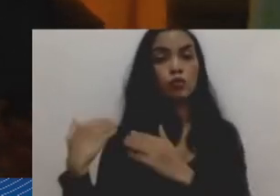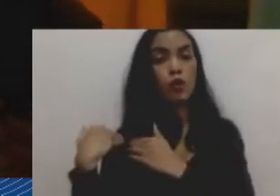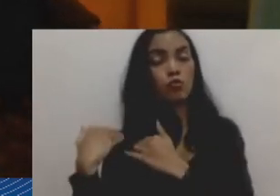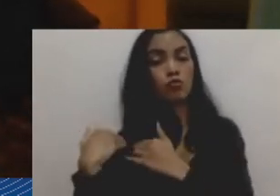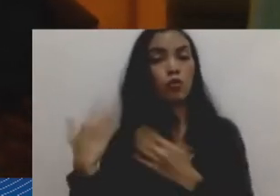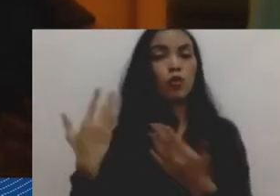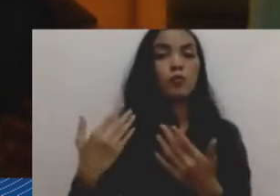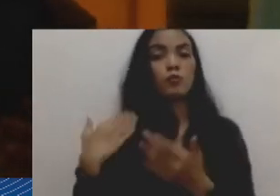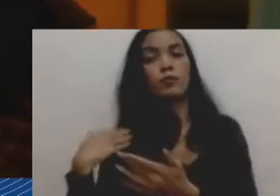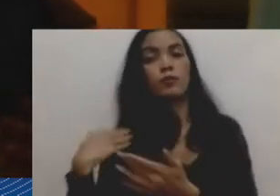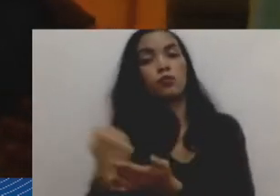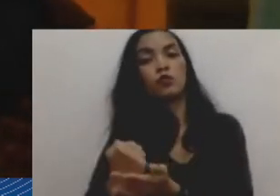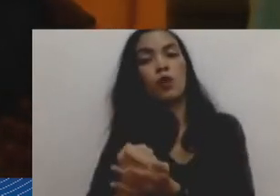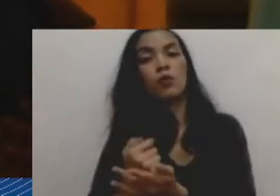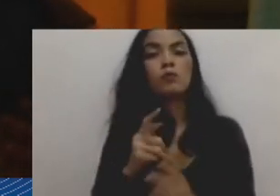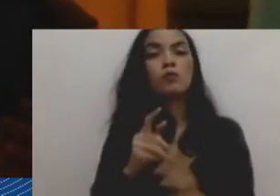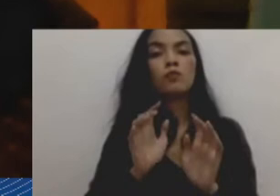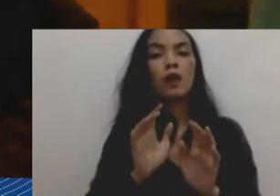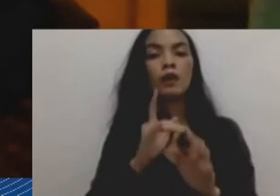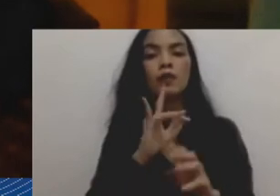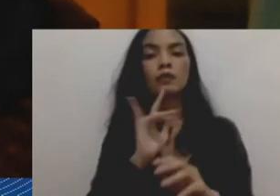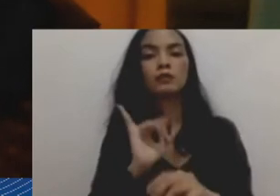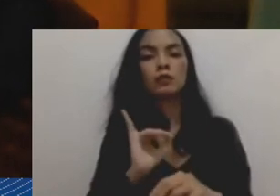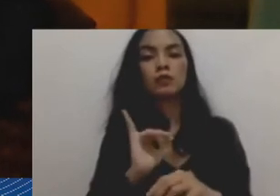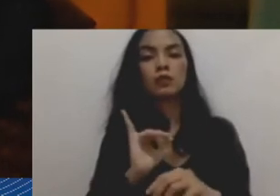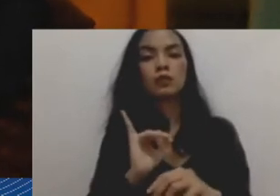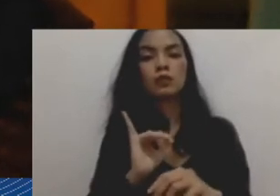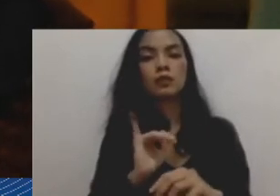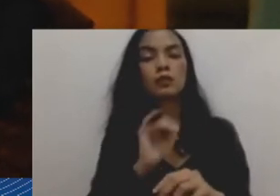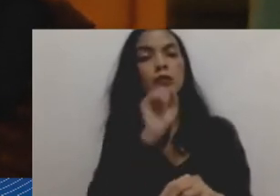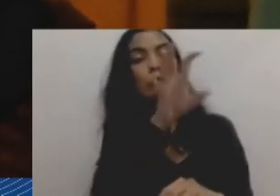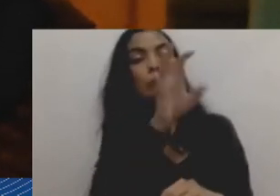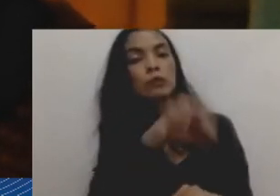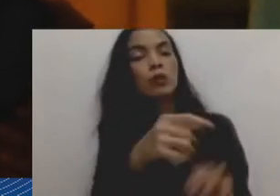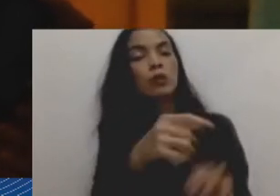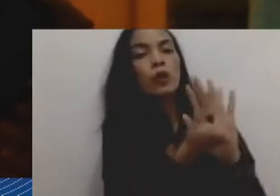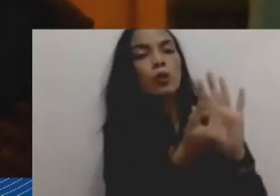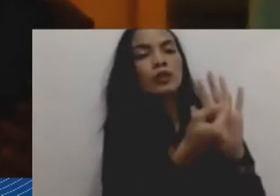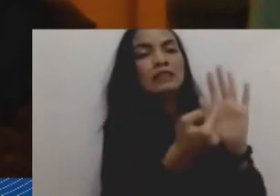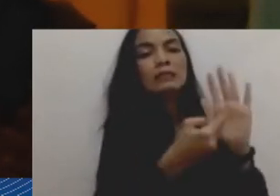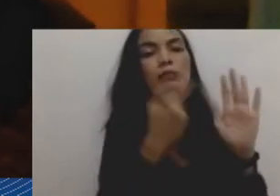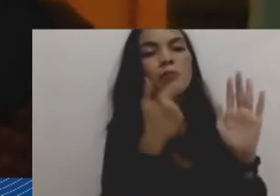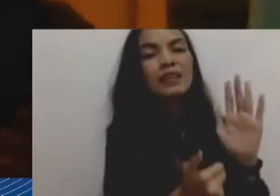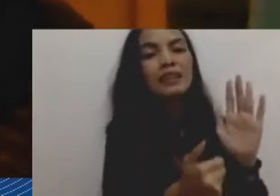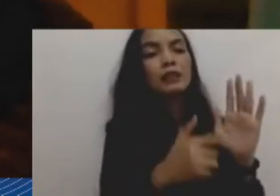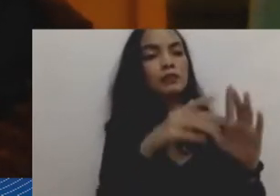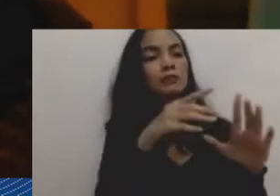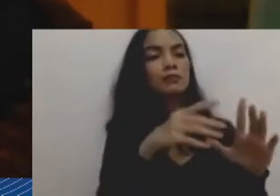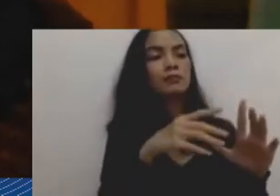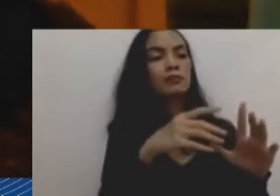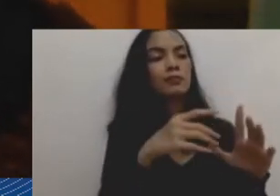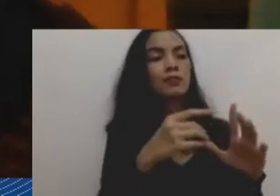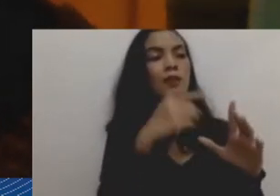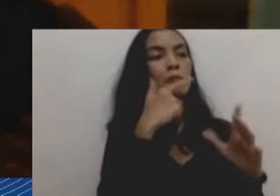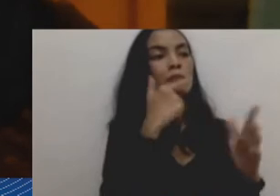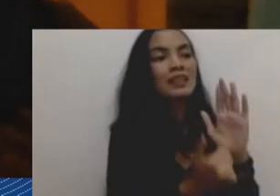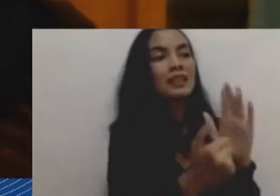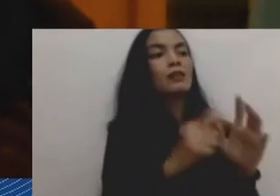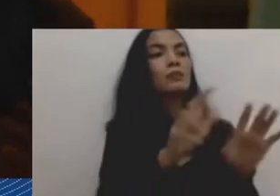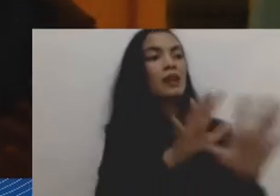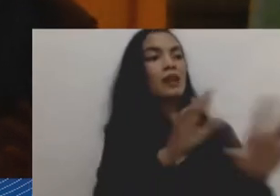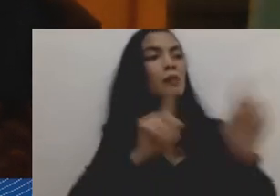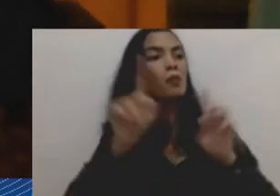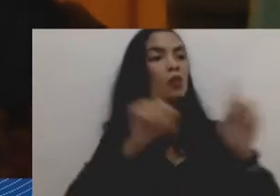kita anggota-anggotanya banyak mengkomunikasikan betapa pentingnya undang-undang ini ke dalam partai masing-masing, ke dalam fraksi